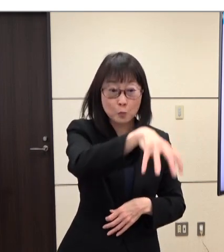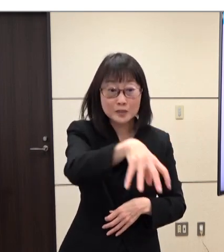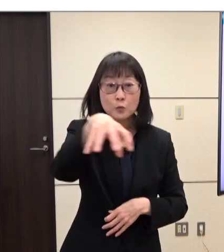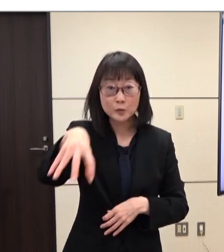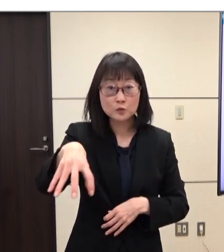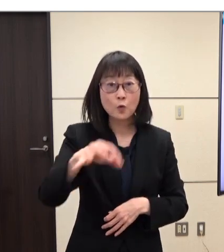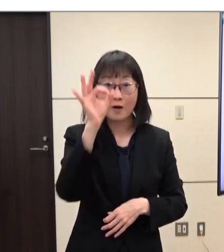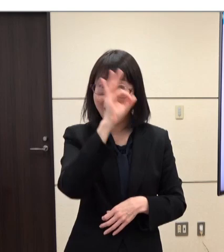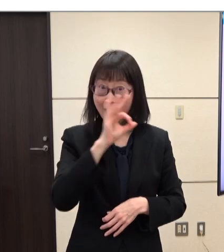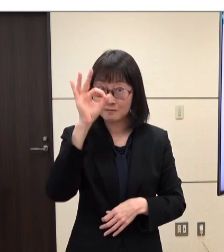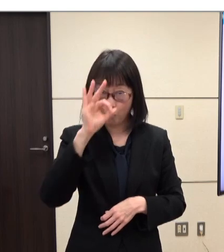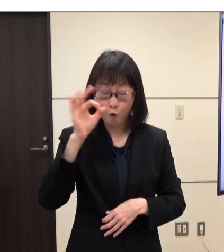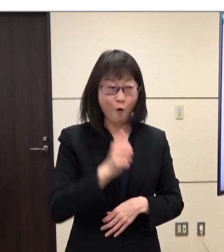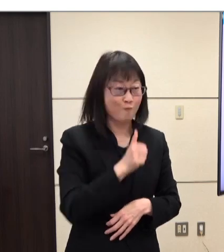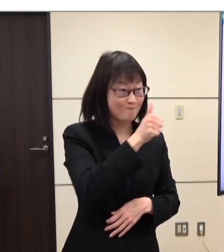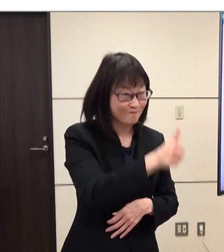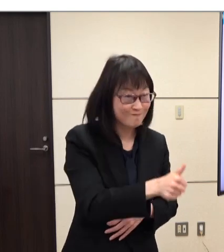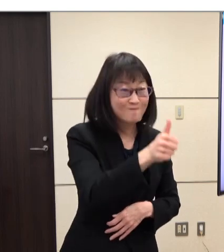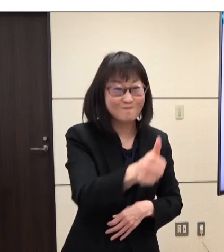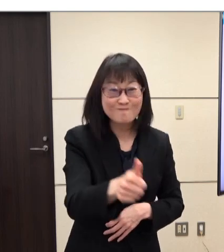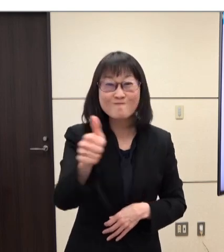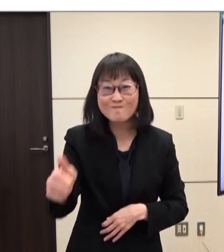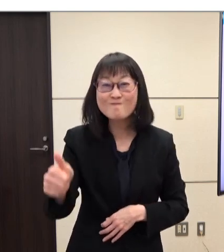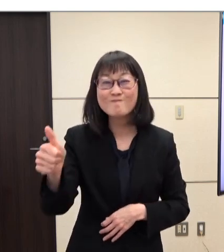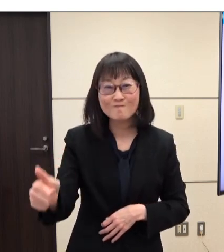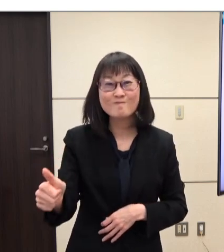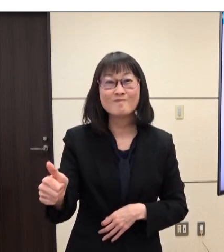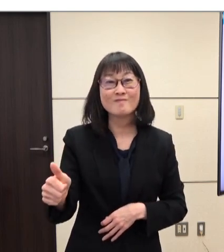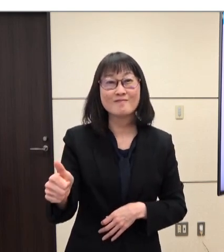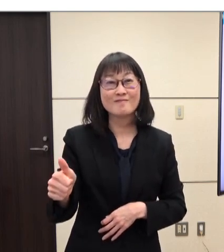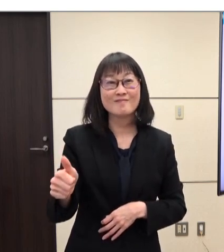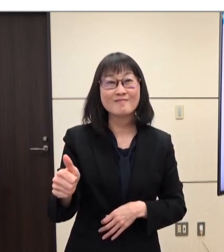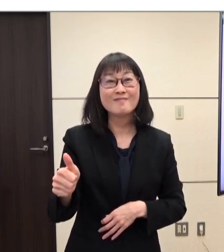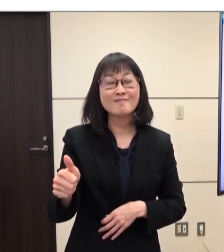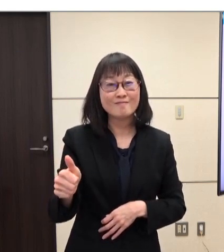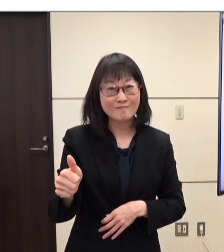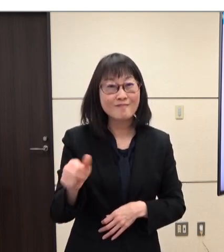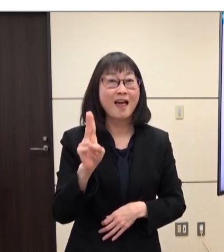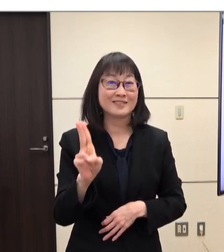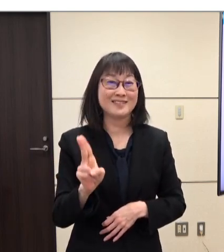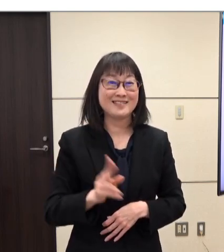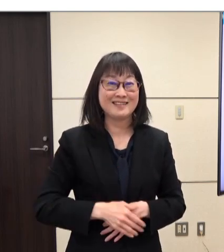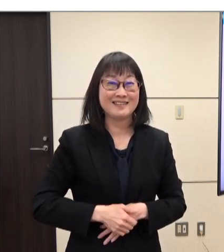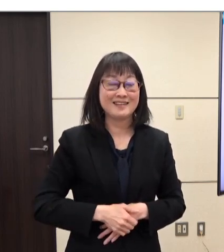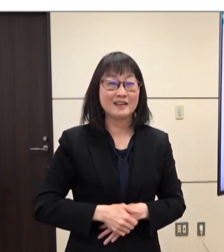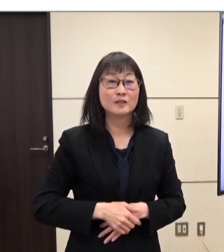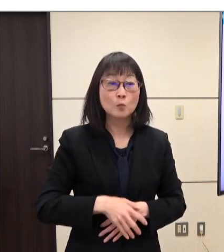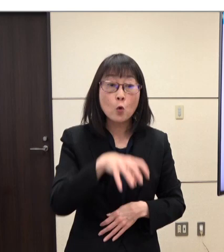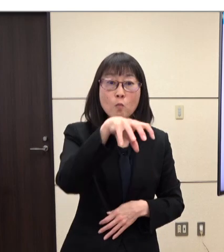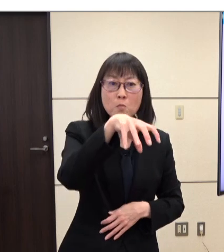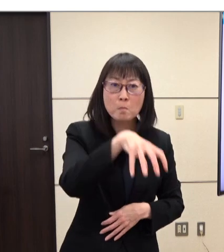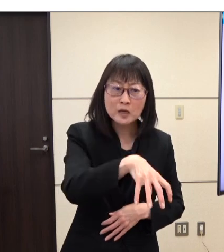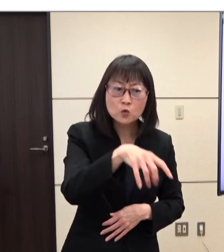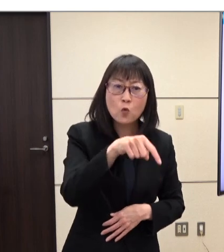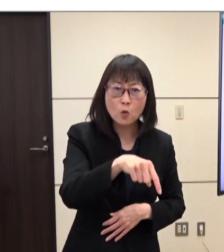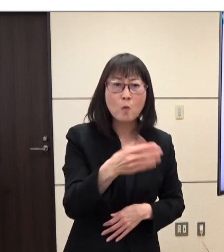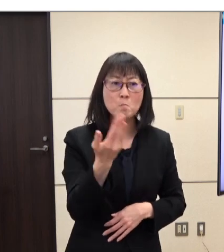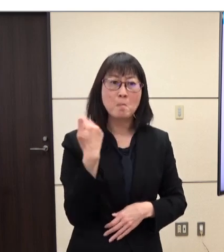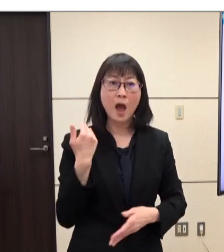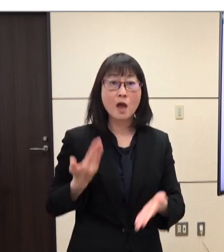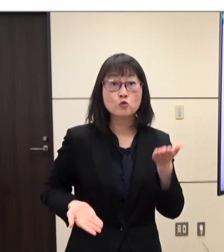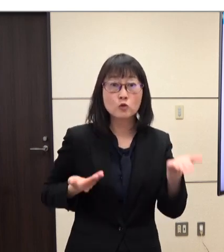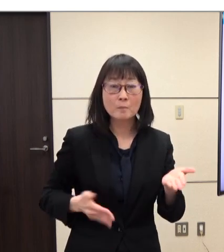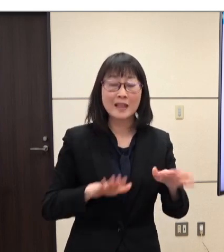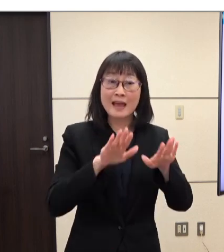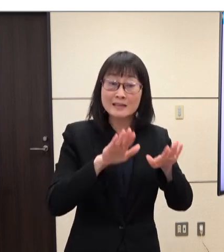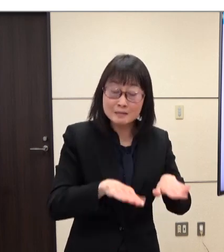に回るだけじゃなくて、その行き先々がかなり魅力アップしている状況になってます。それは先ほどもちょっと申し上げた周